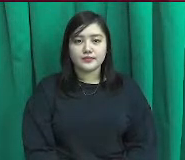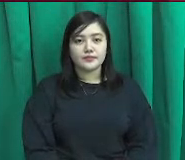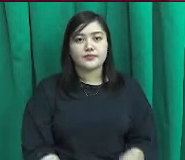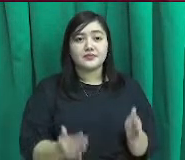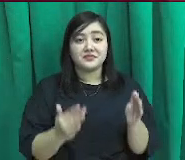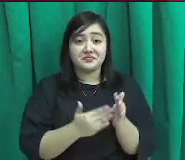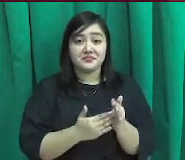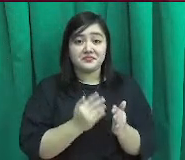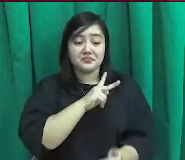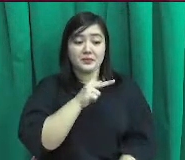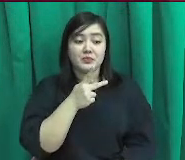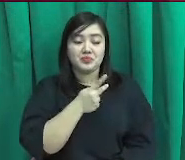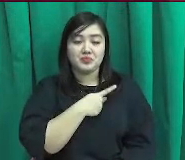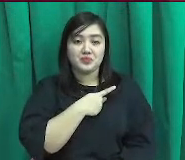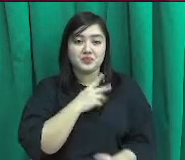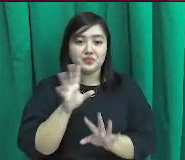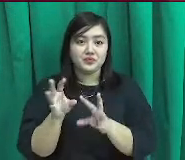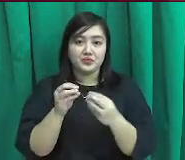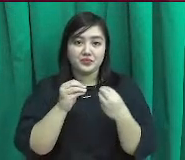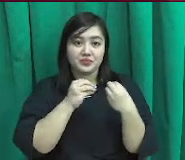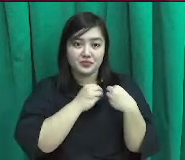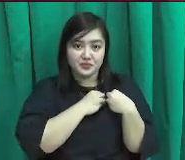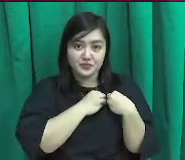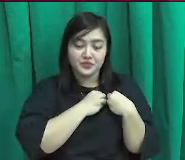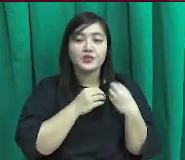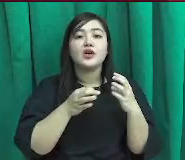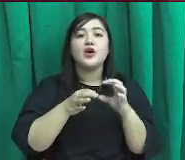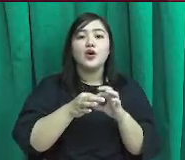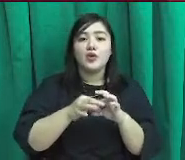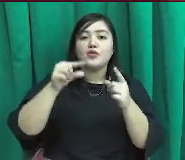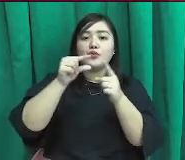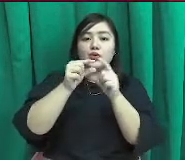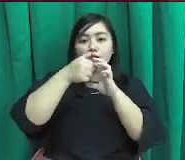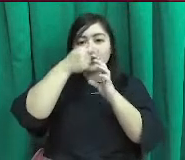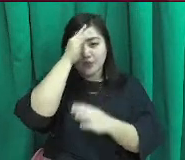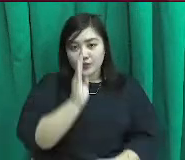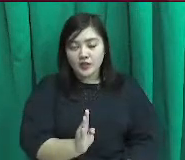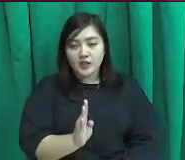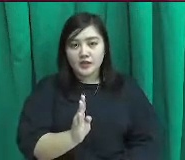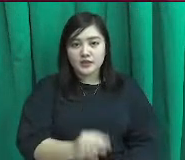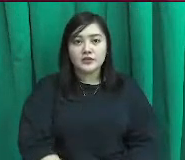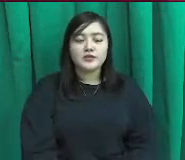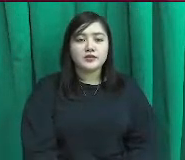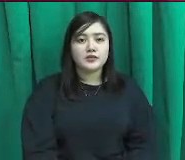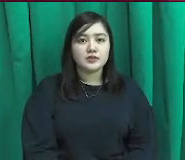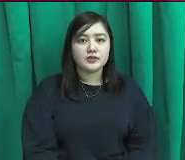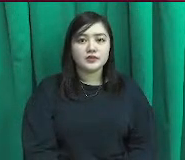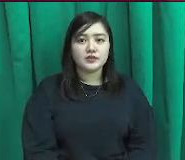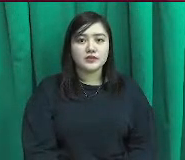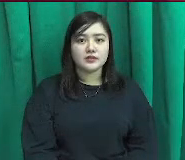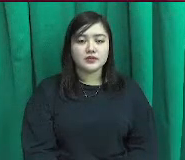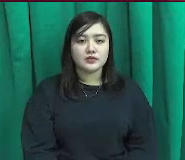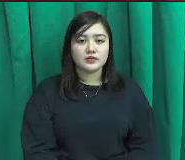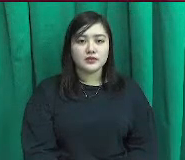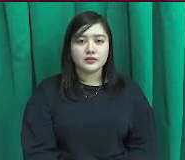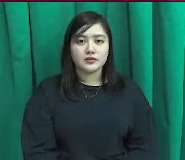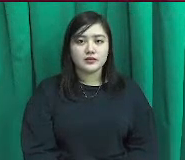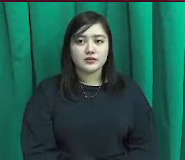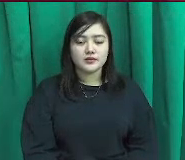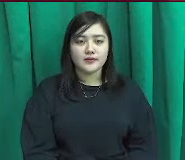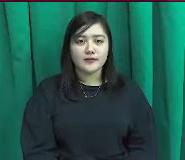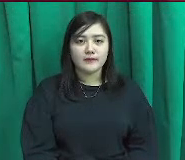individual na pagtanggap ng tao doon sa salita ng Diyos. And especially, let me just